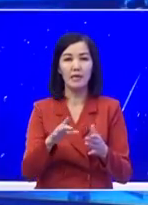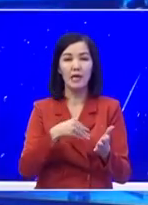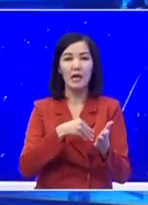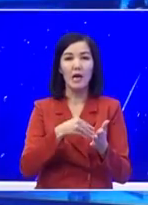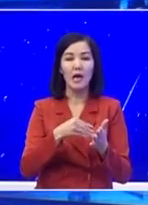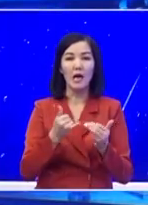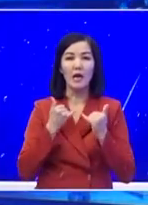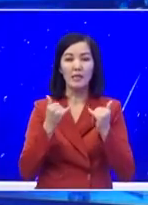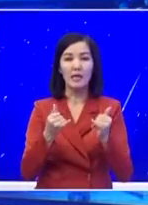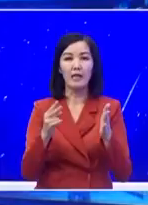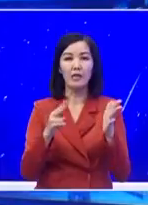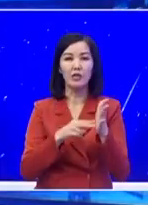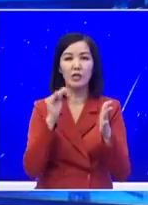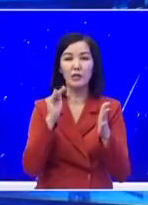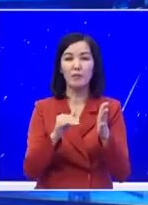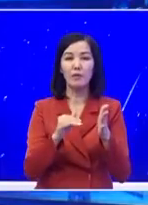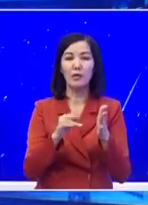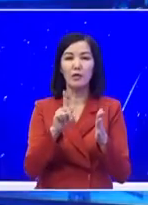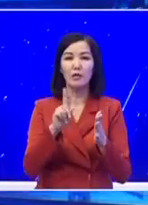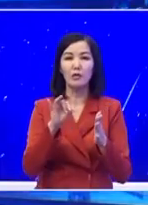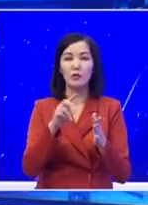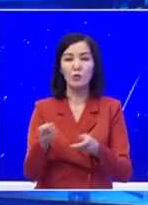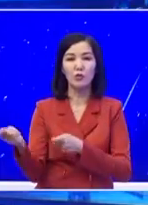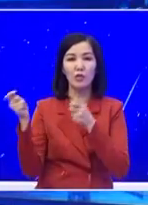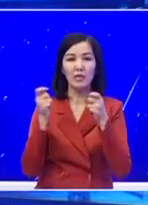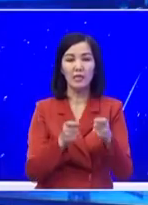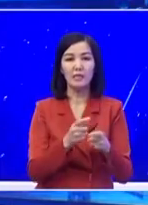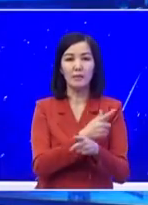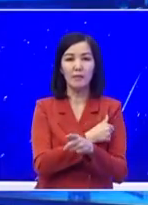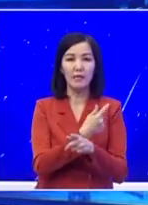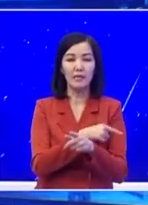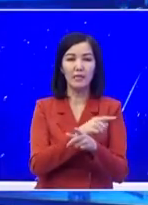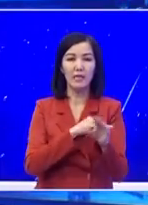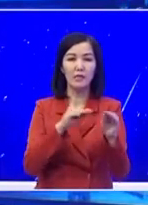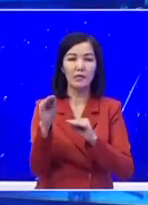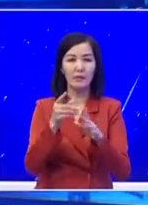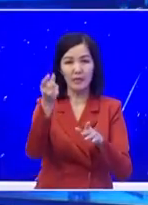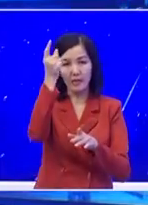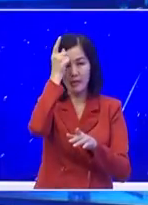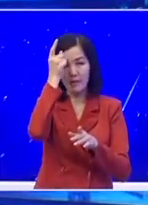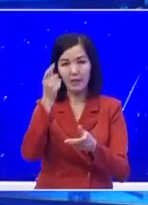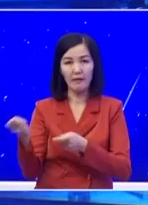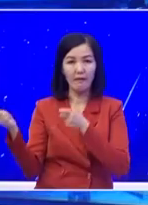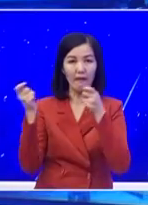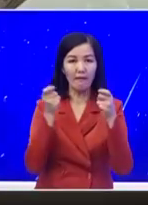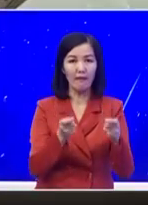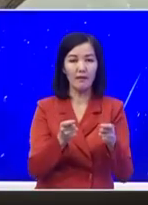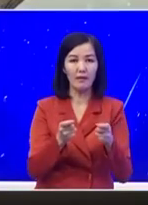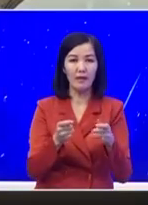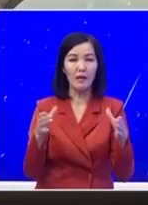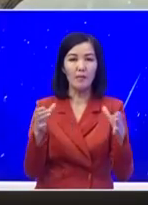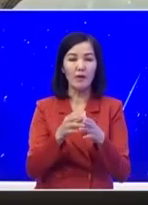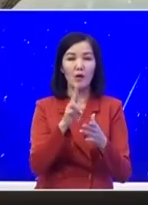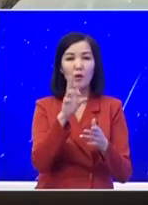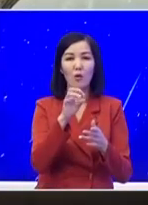арналған арнайы 7000 зон жеткізді. Қажетті медициналық жабдықтар Германиядан әкелінген. Мамандар бұл партияны